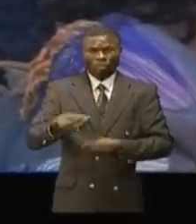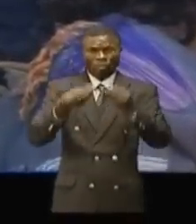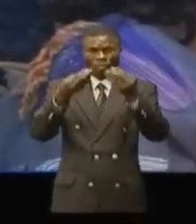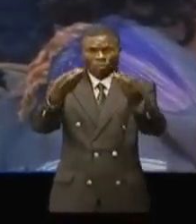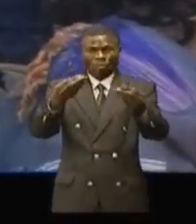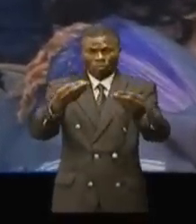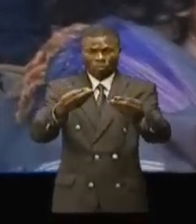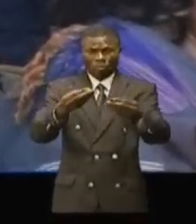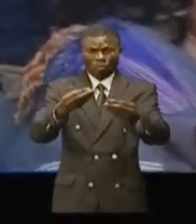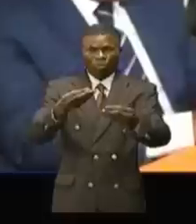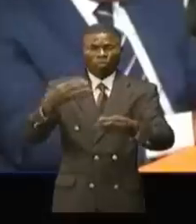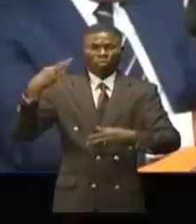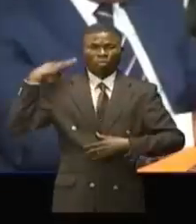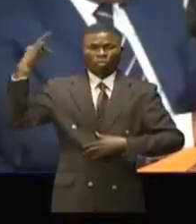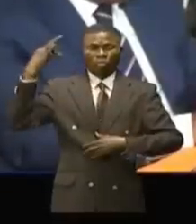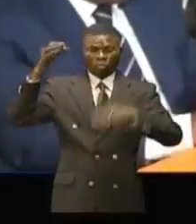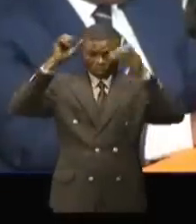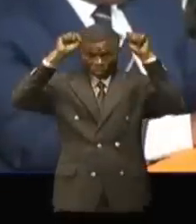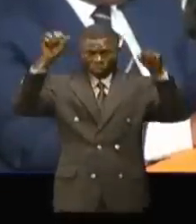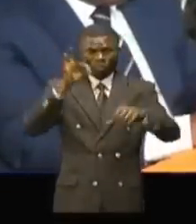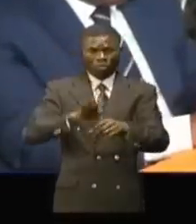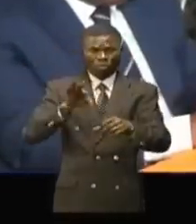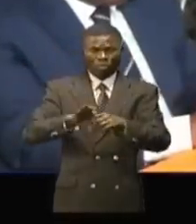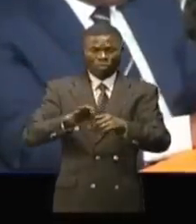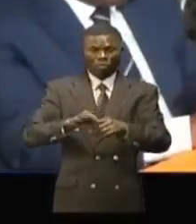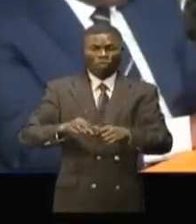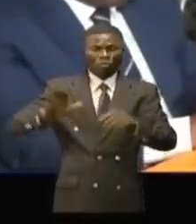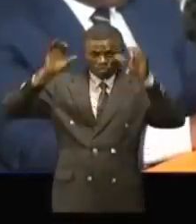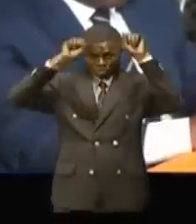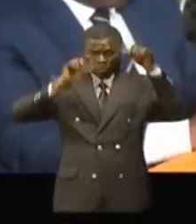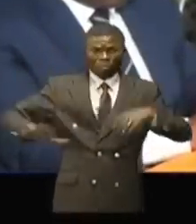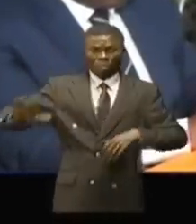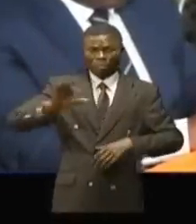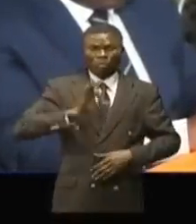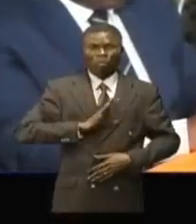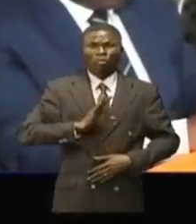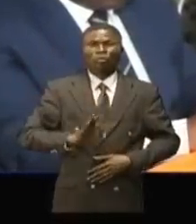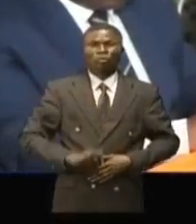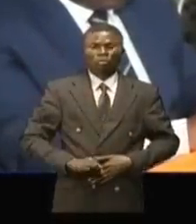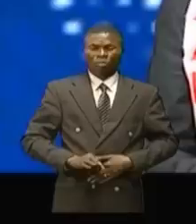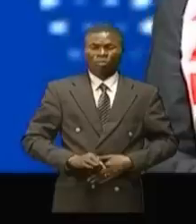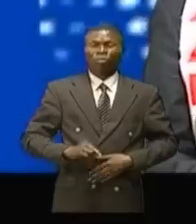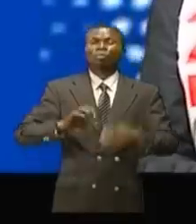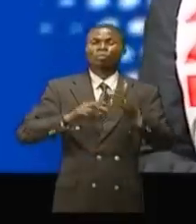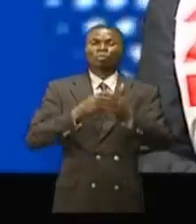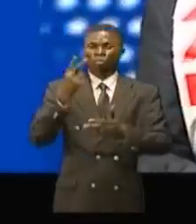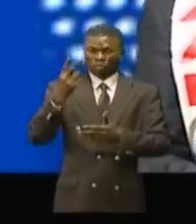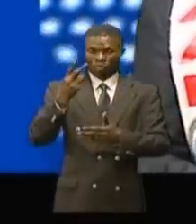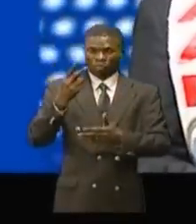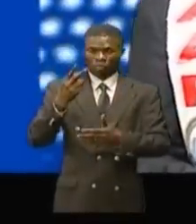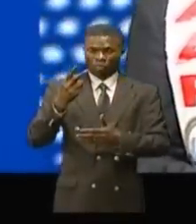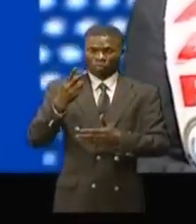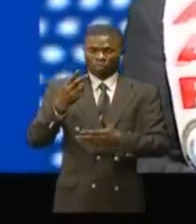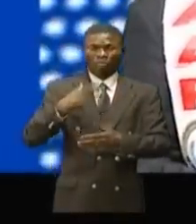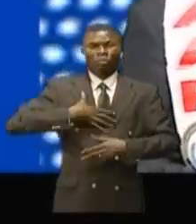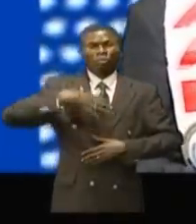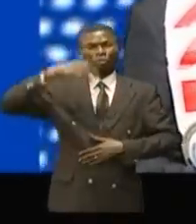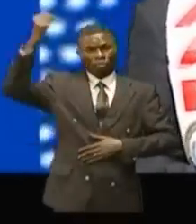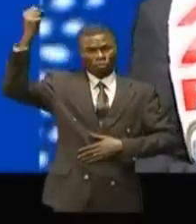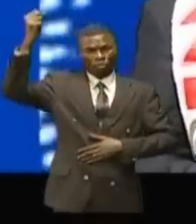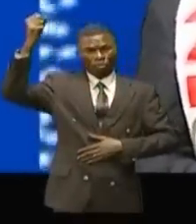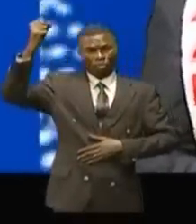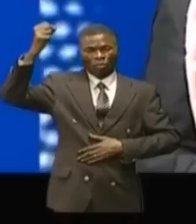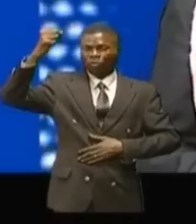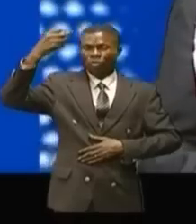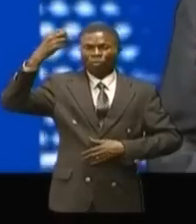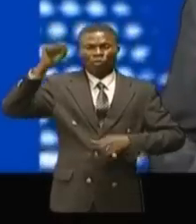notre candidat à la présidentielle, le président de la République, Félix-Antoine Tshisekedi Tshilombo, à une victoire